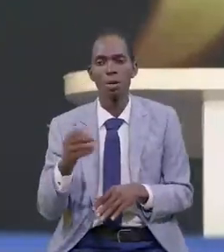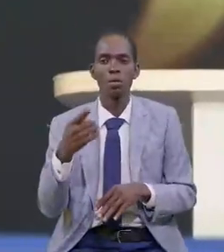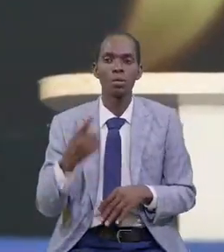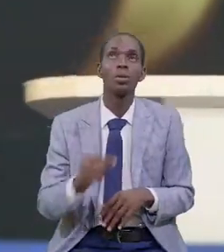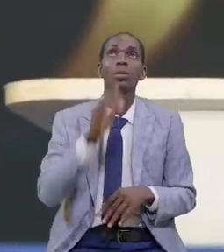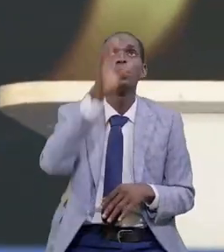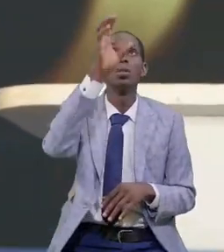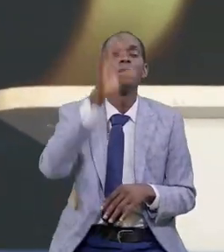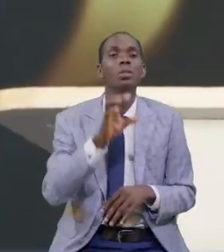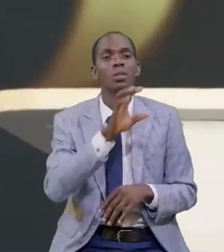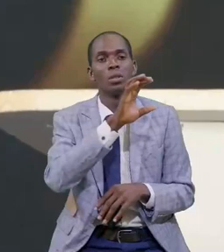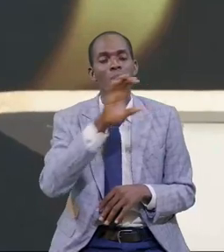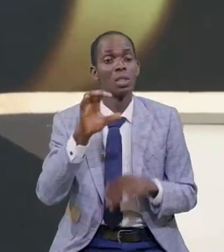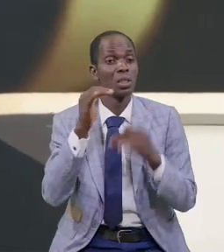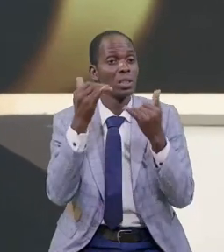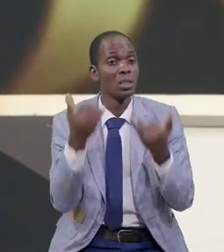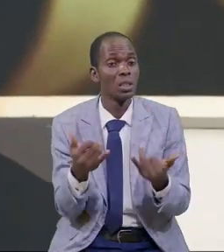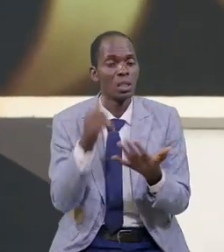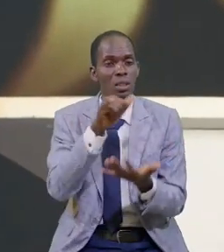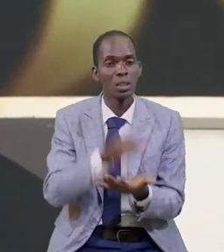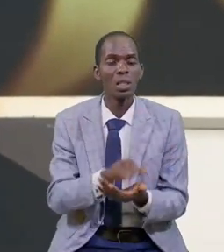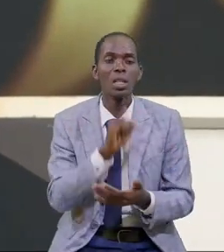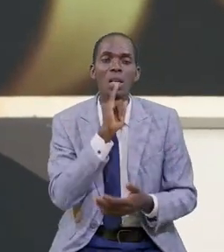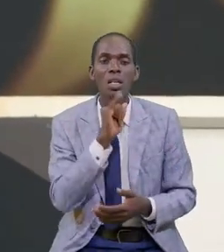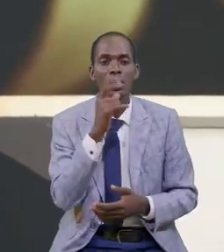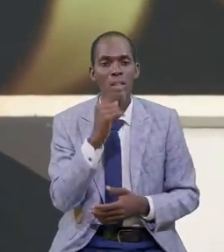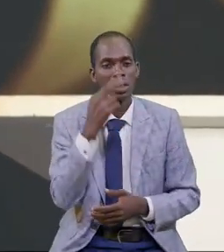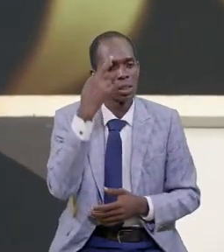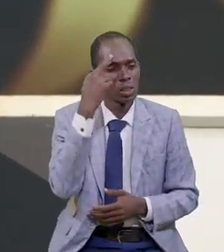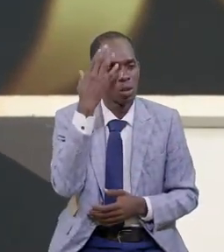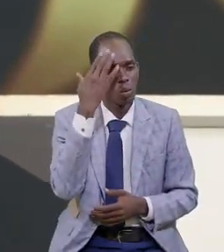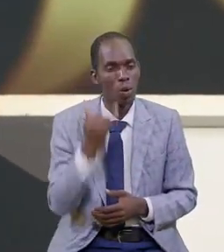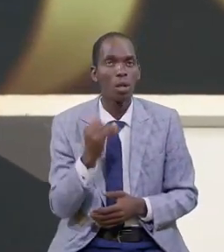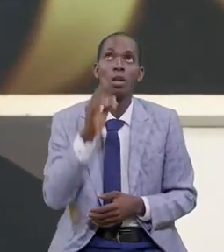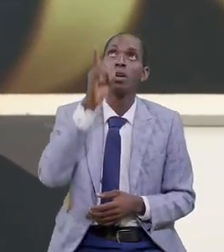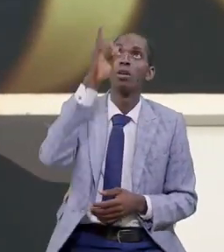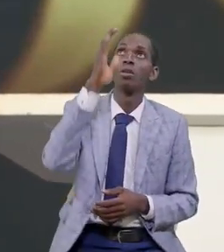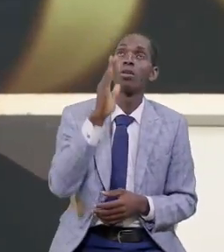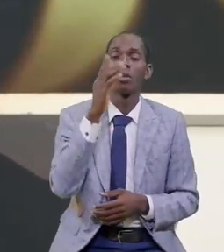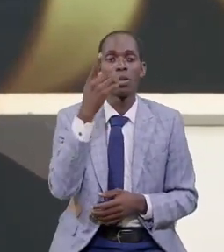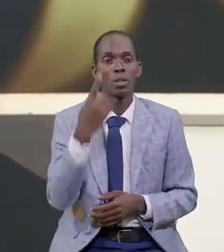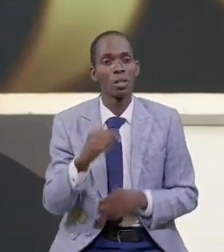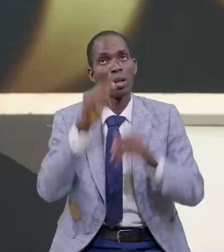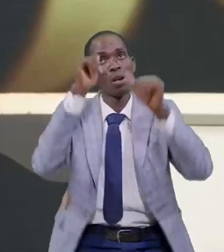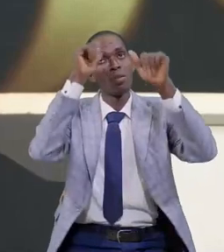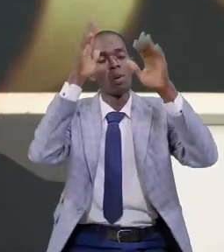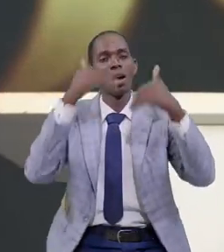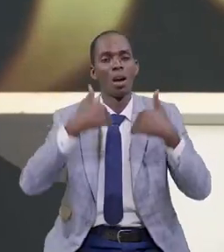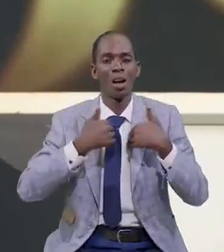croix et c'est la raison pour laquelle Dieu le Père la souverainement